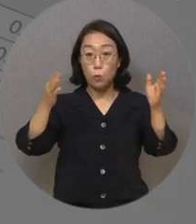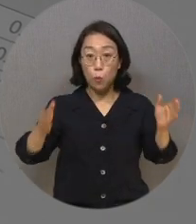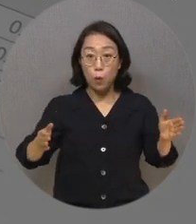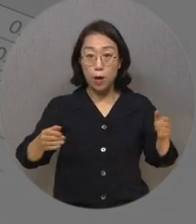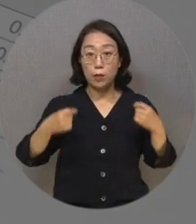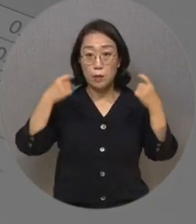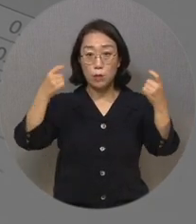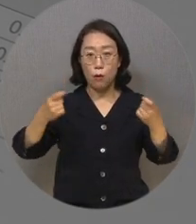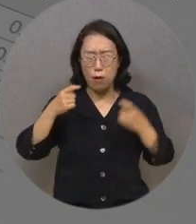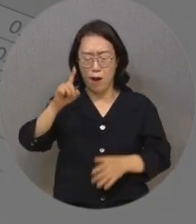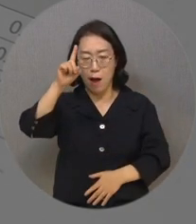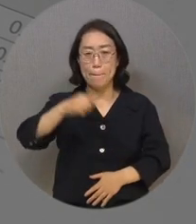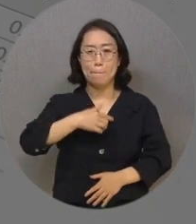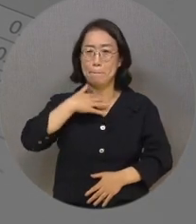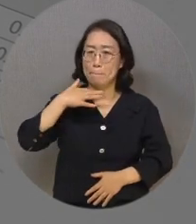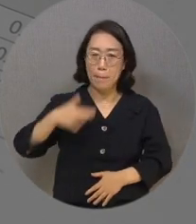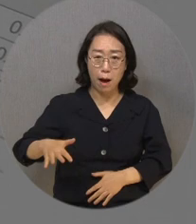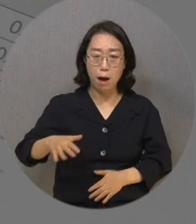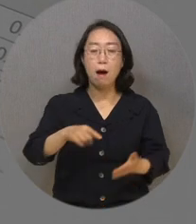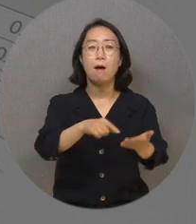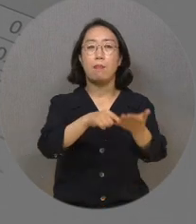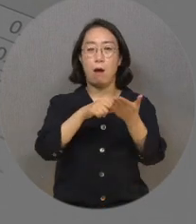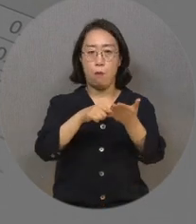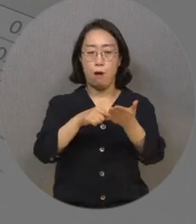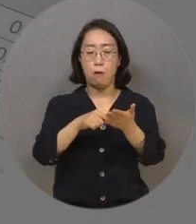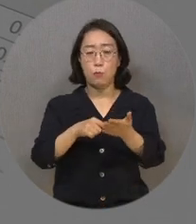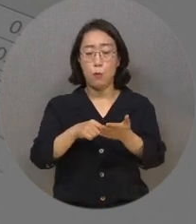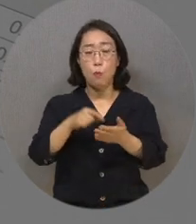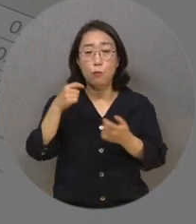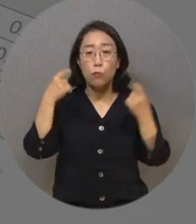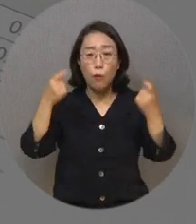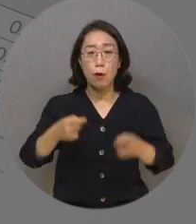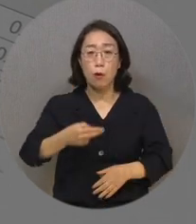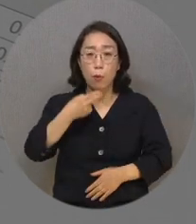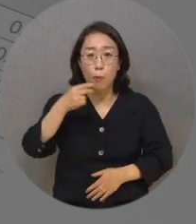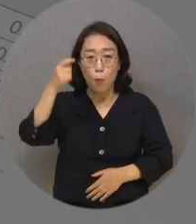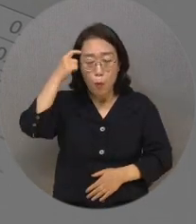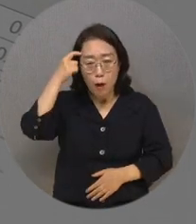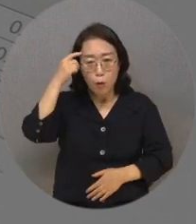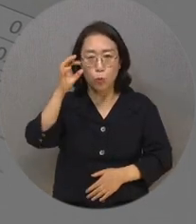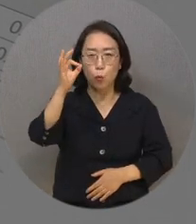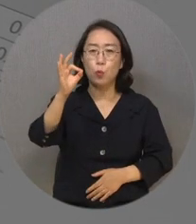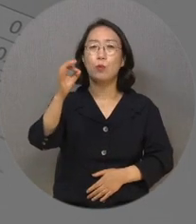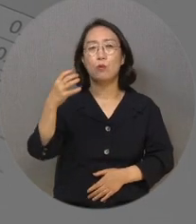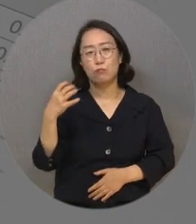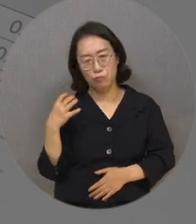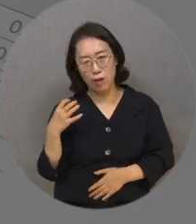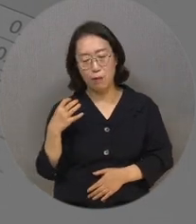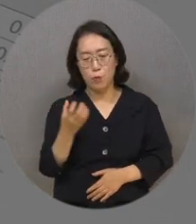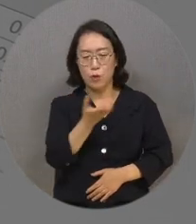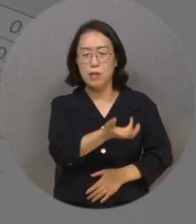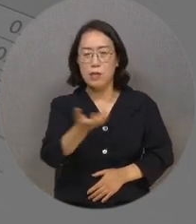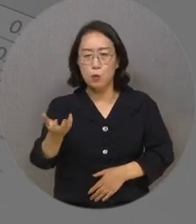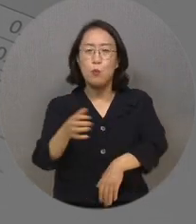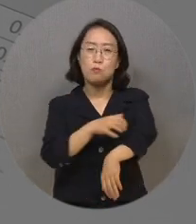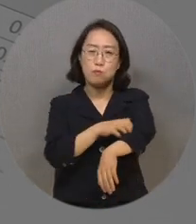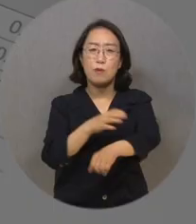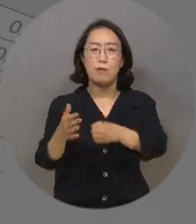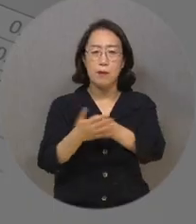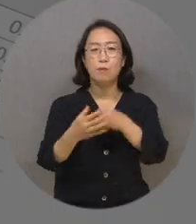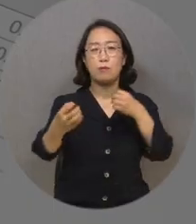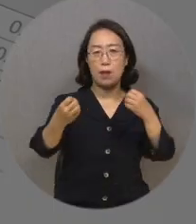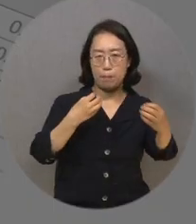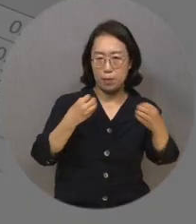여행을 다녀온 적이 없다고 응답했으며 가지 못한 이유로는 비용 부담과 이동의 불편 등이 있었습니다.